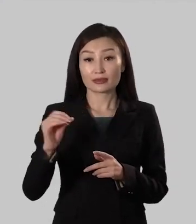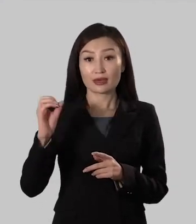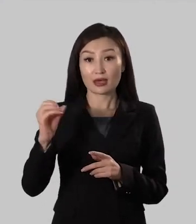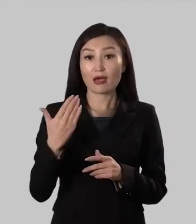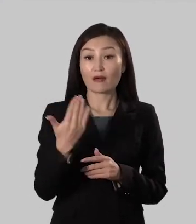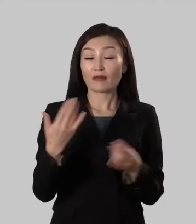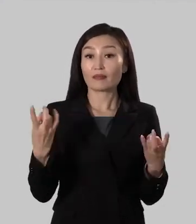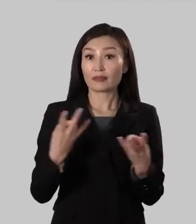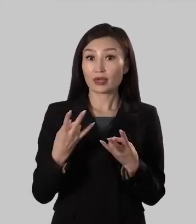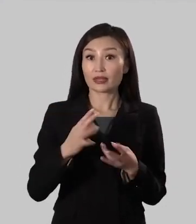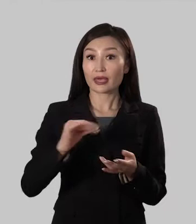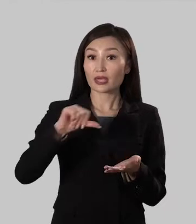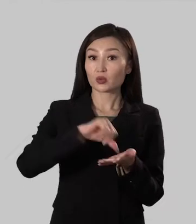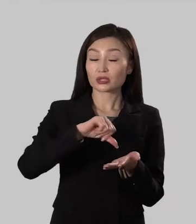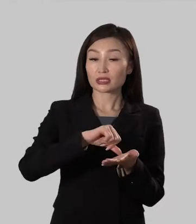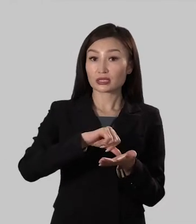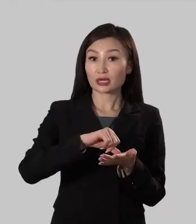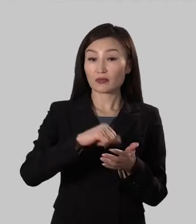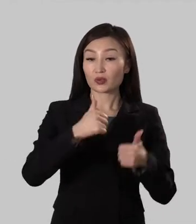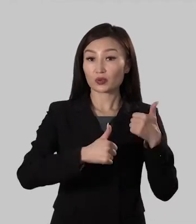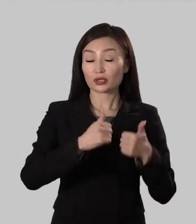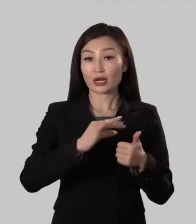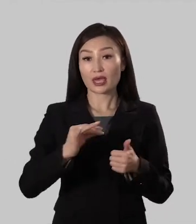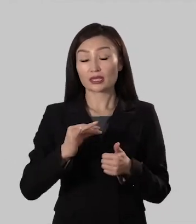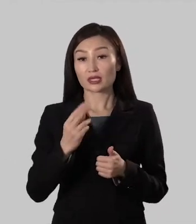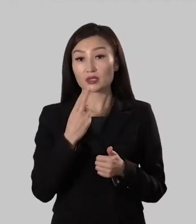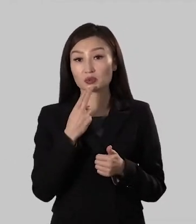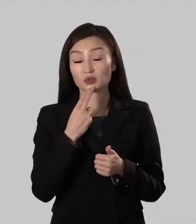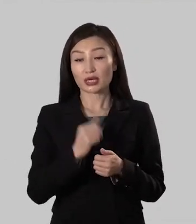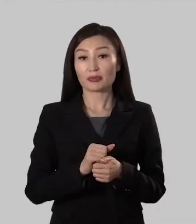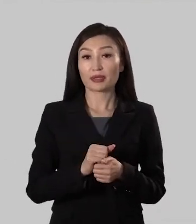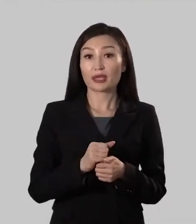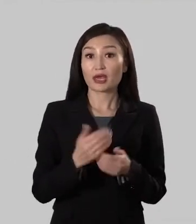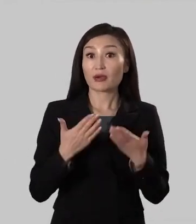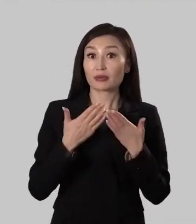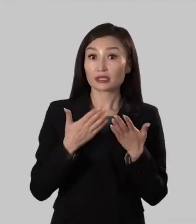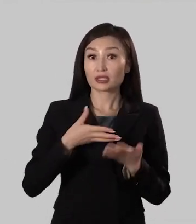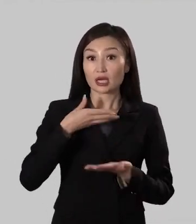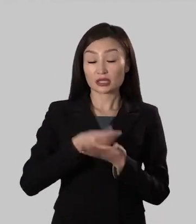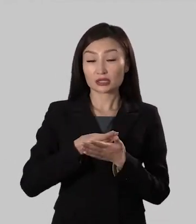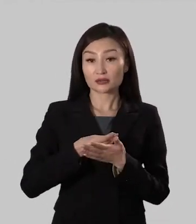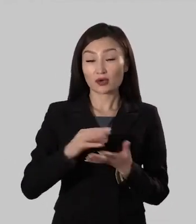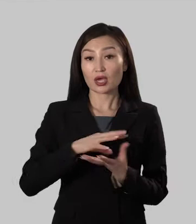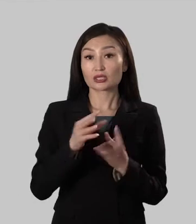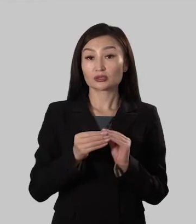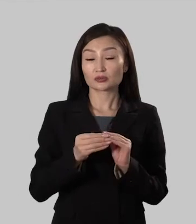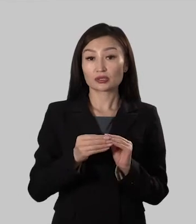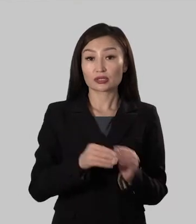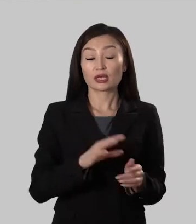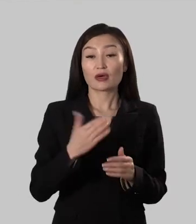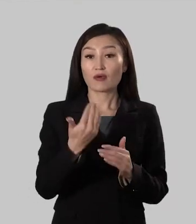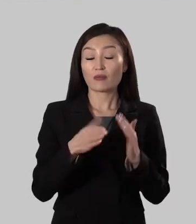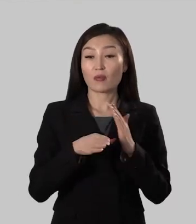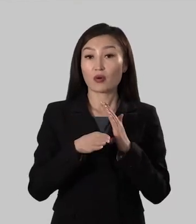Вам предстоит быть и участниками турнира, и судьями. Почитать свой личный результат вам помогут